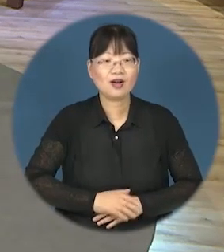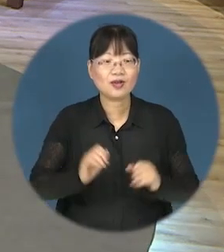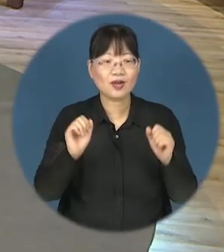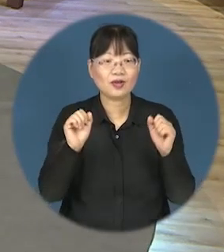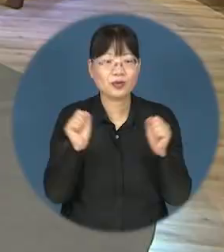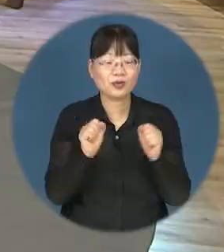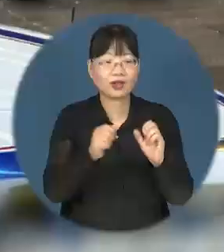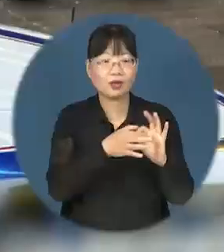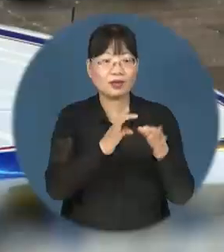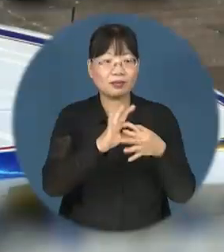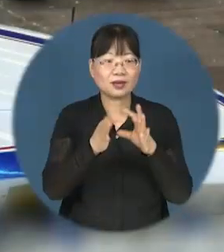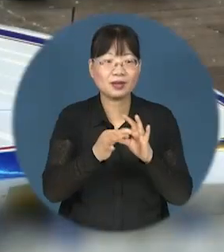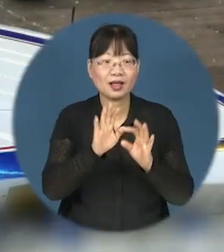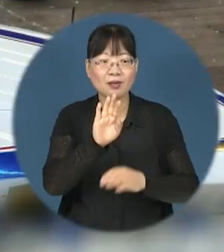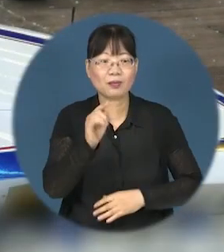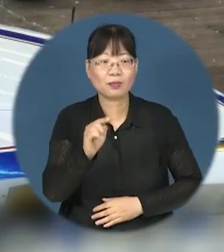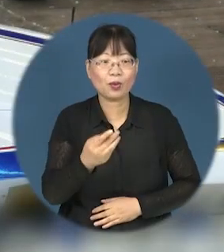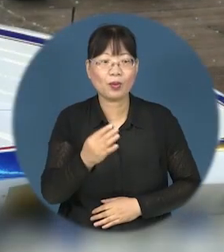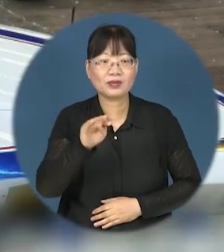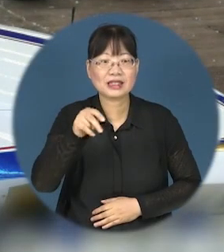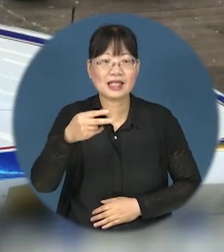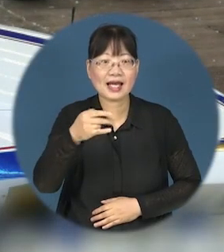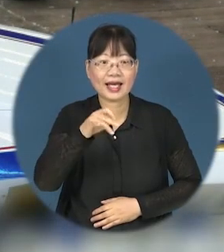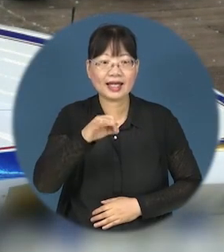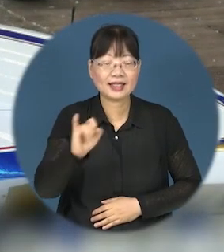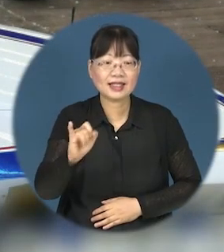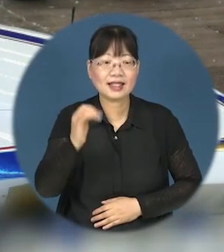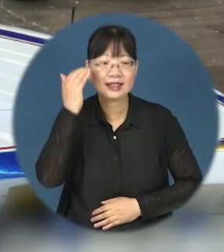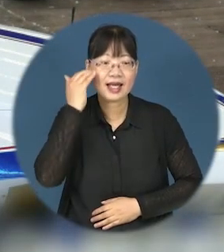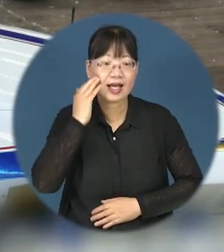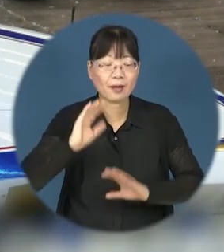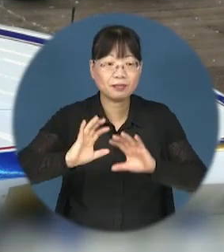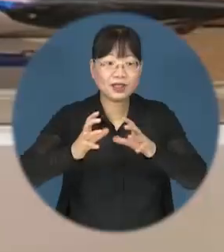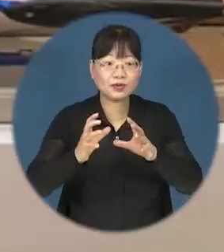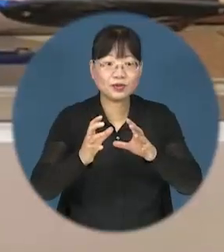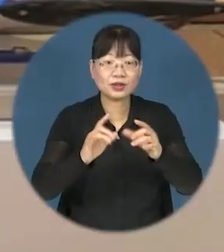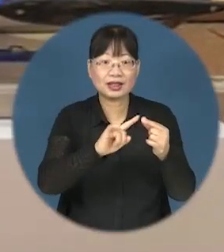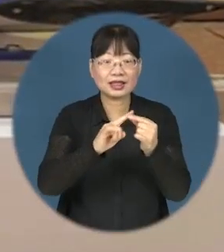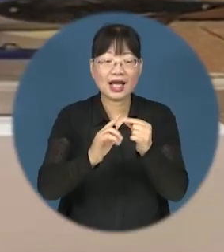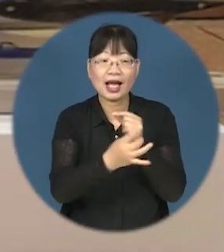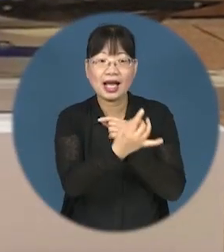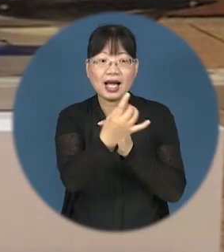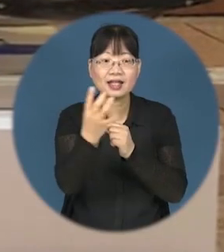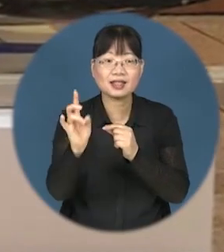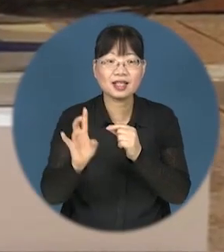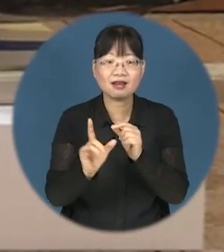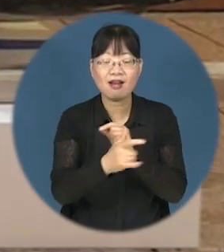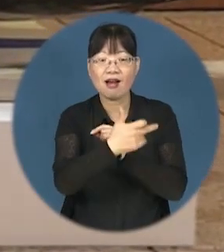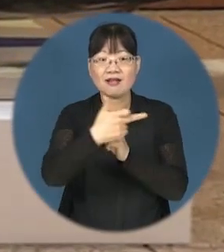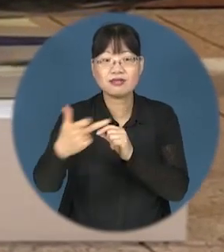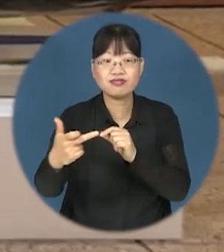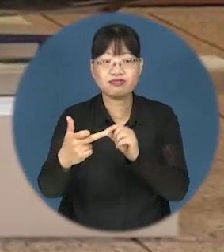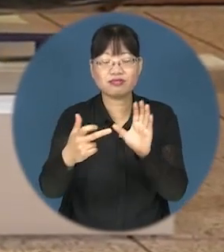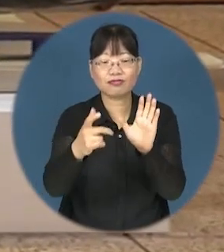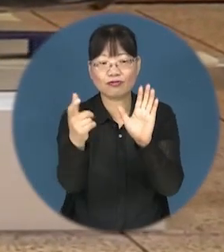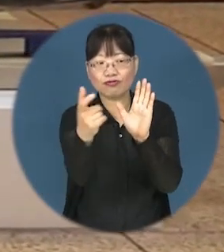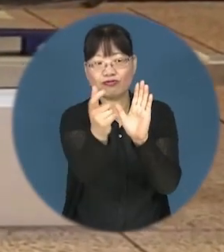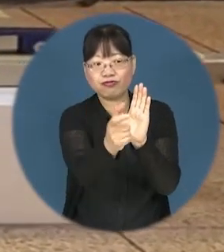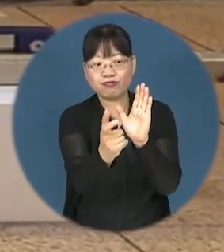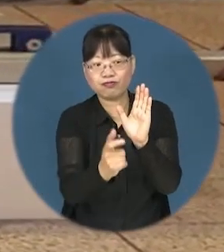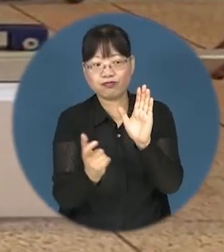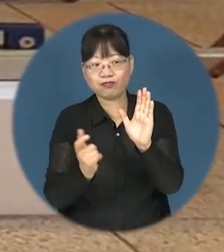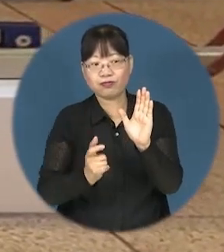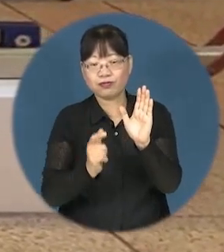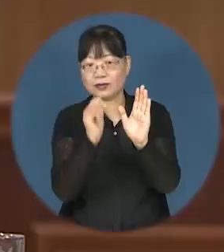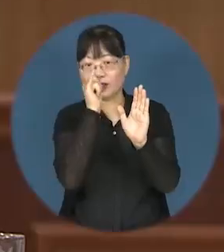4 그 촉 기억이 나요 그 시 하나하나가 뭐 큼지막해서 1 n 입적 삶의 벽면을 꽉 채워서 짜 나요